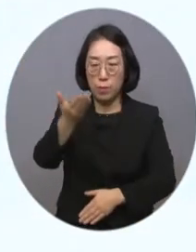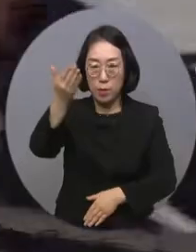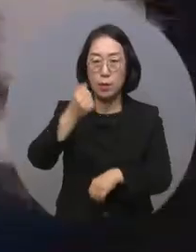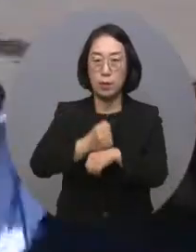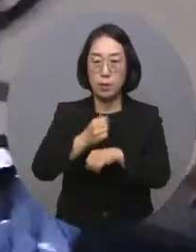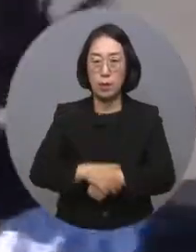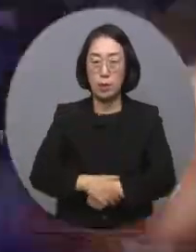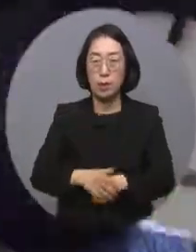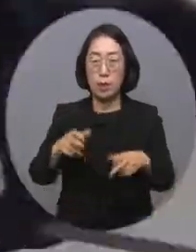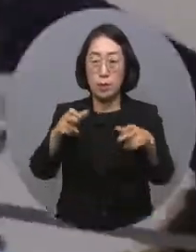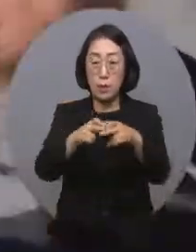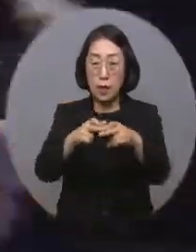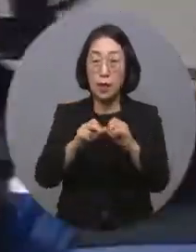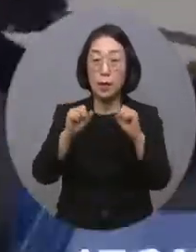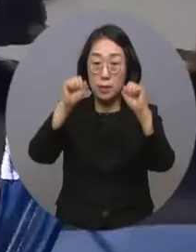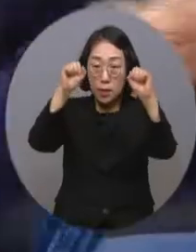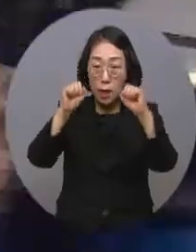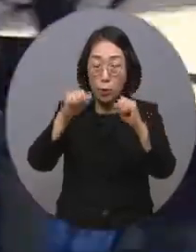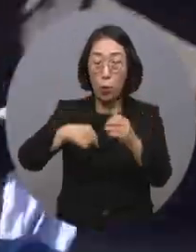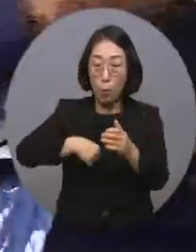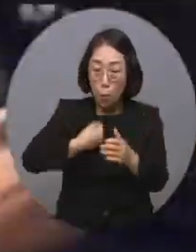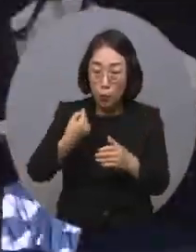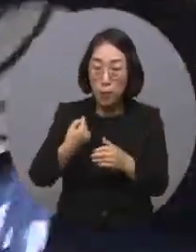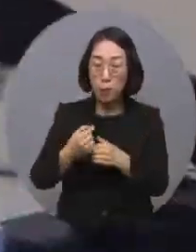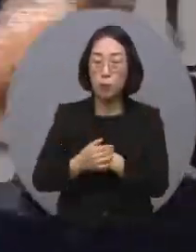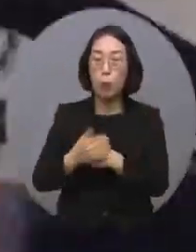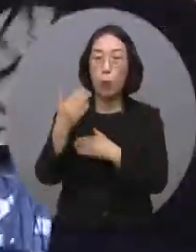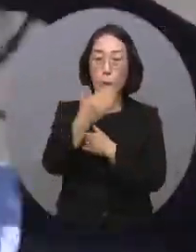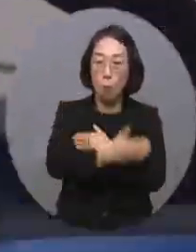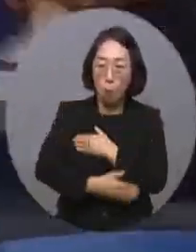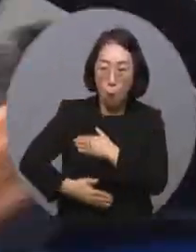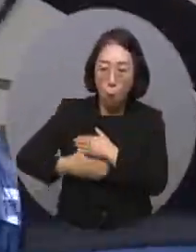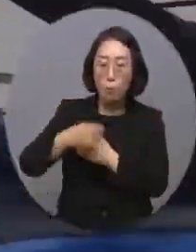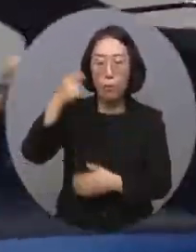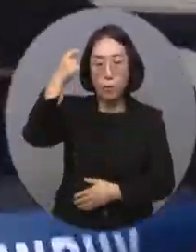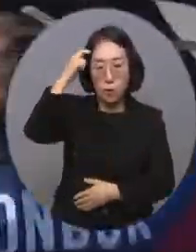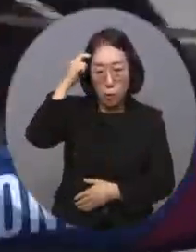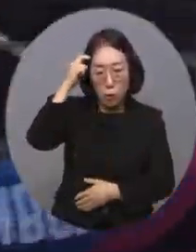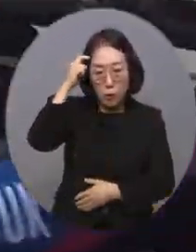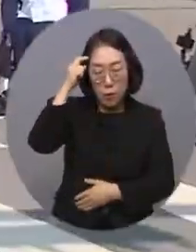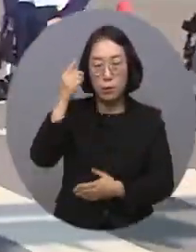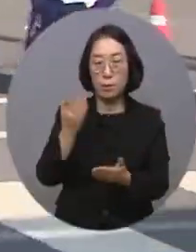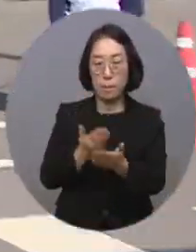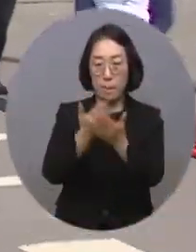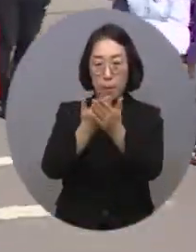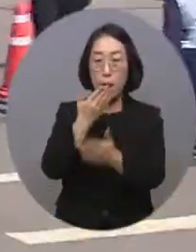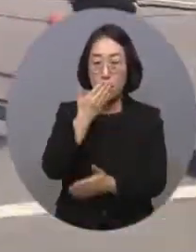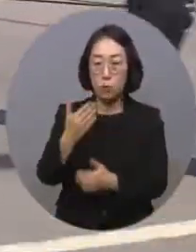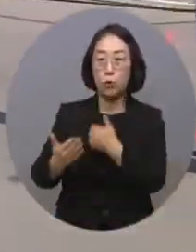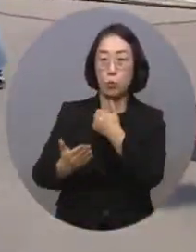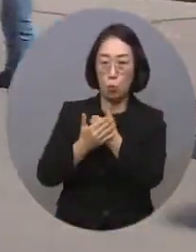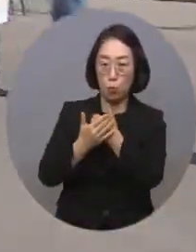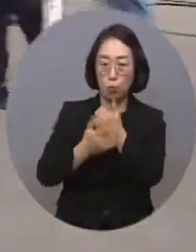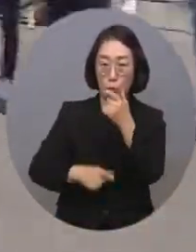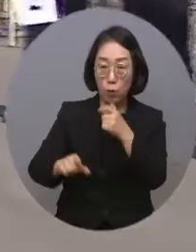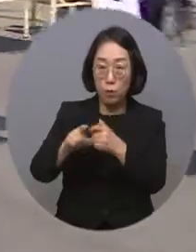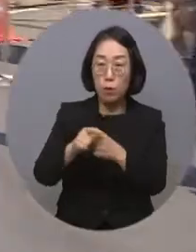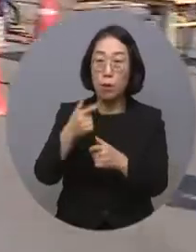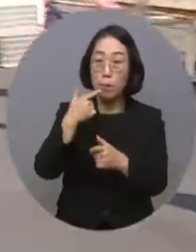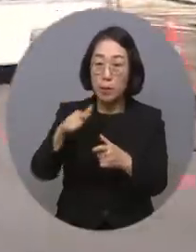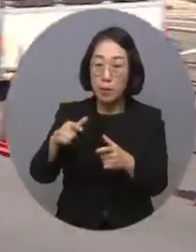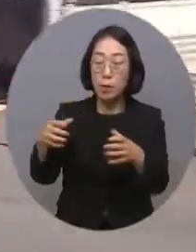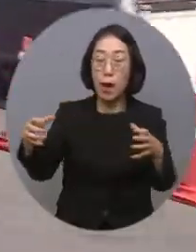특히 장애인체육은 당사자에게 신체적, 심리적 건강을 증진시킬 뿐만 아닌 장애, 비장애인이